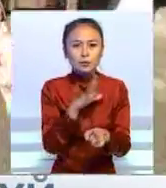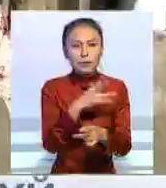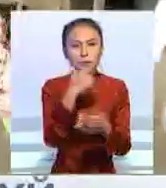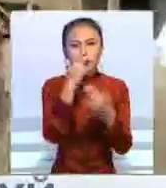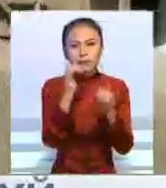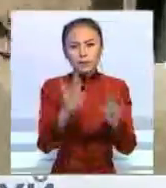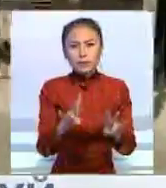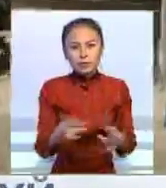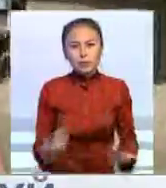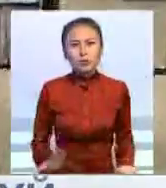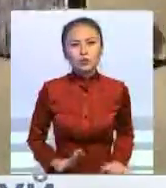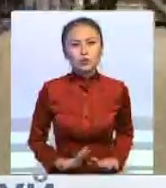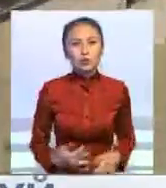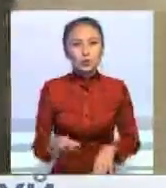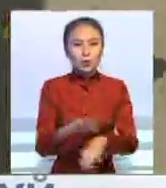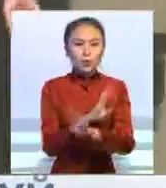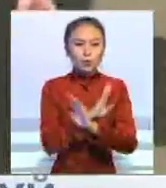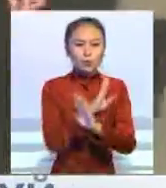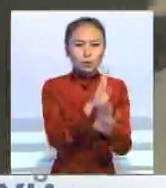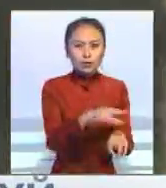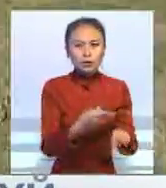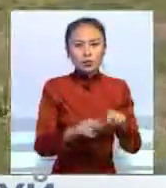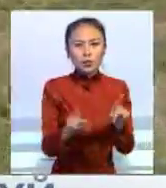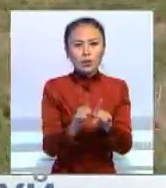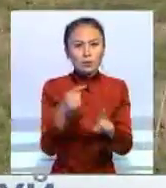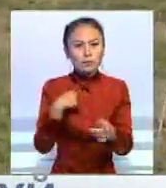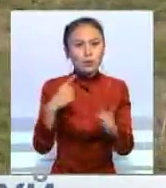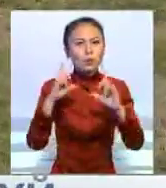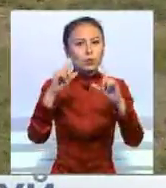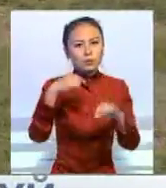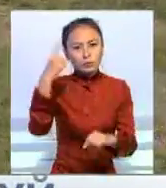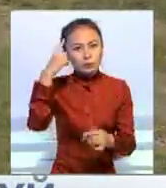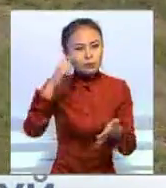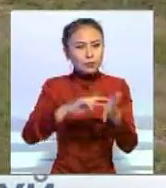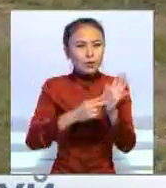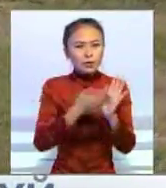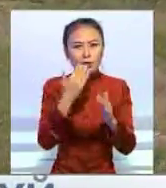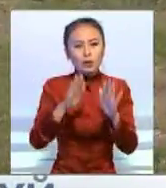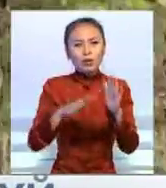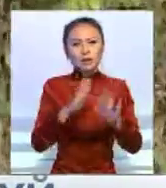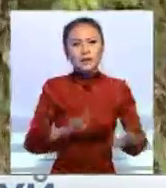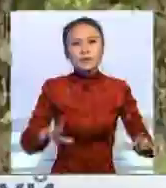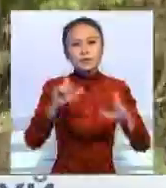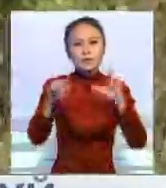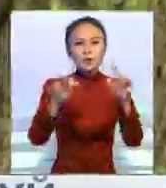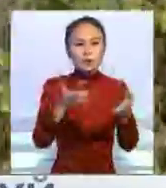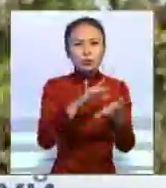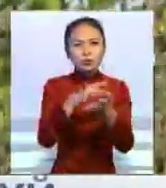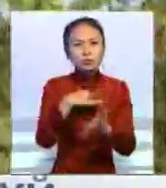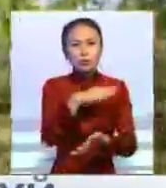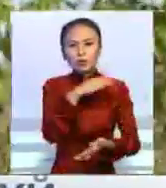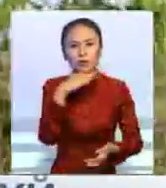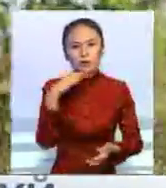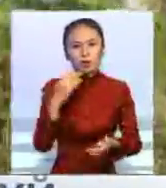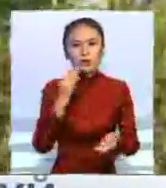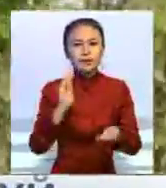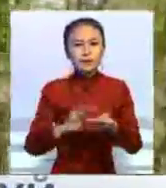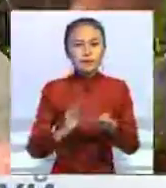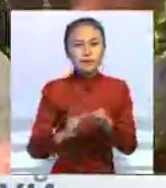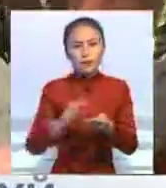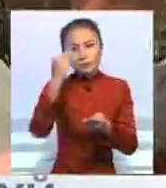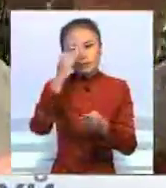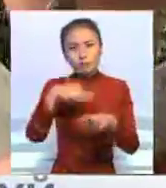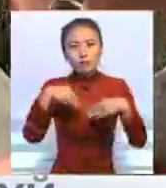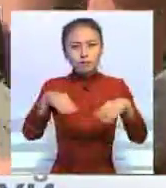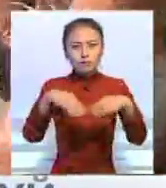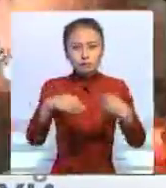айтады. Серігі өмірден өтсе де көшуді ойламаған. Қалада тұратын балалары қанша шақырса да бармапты. Жазда